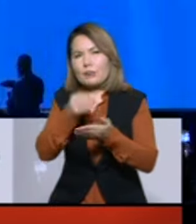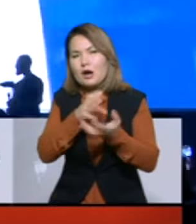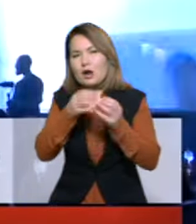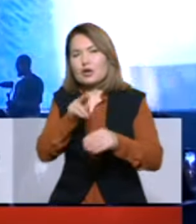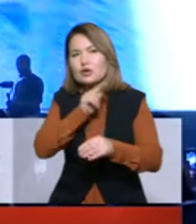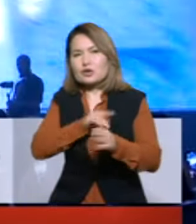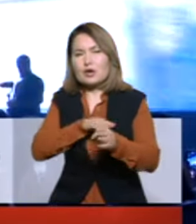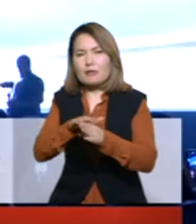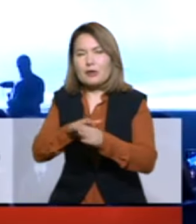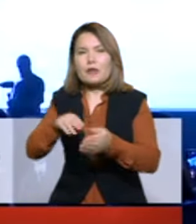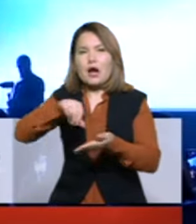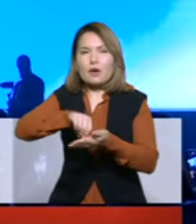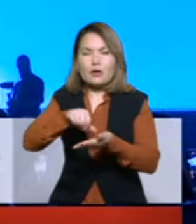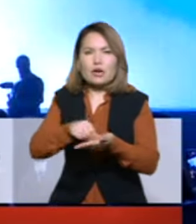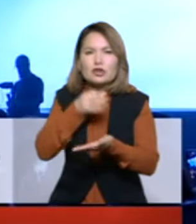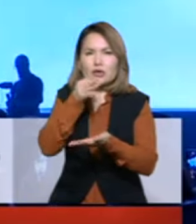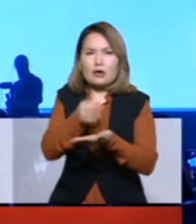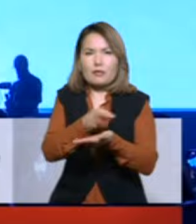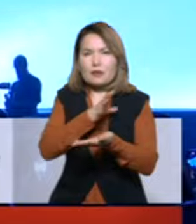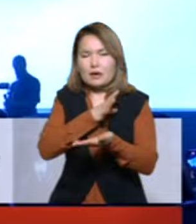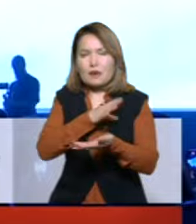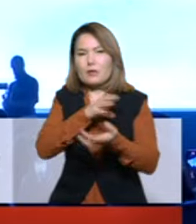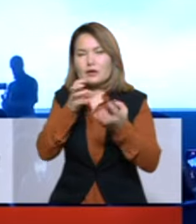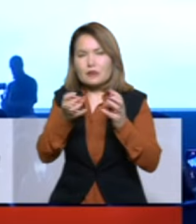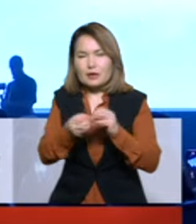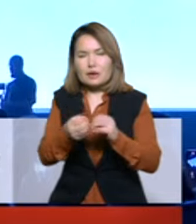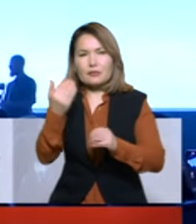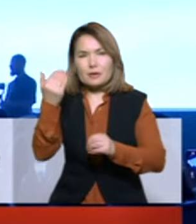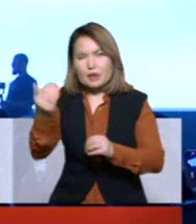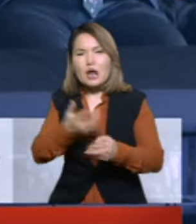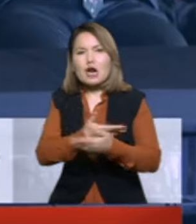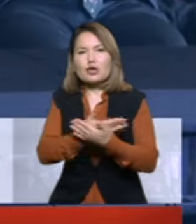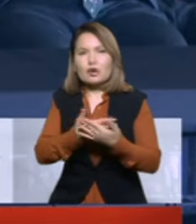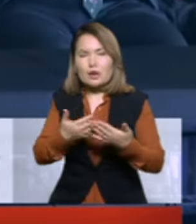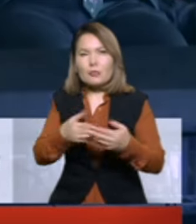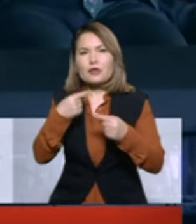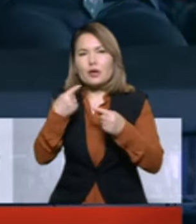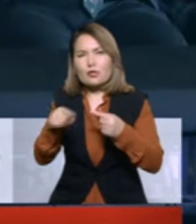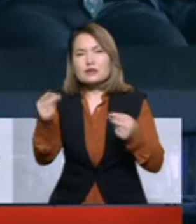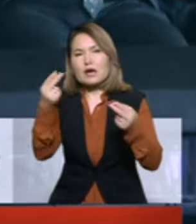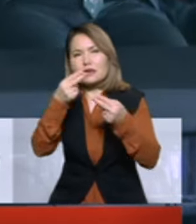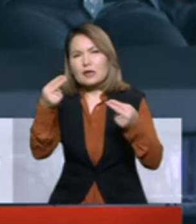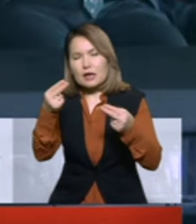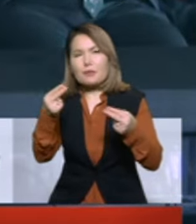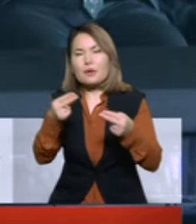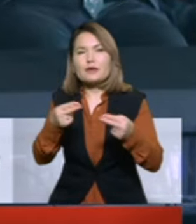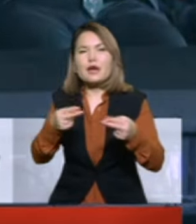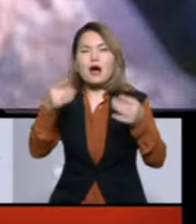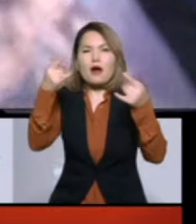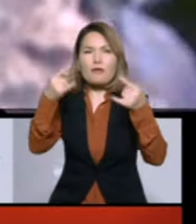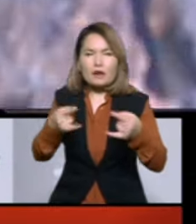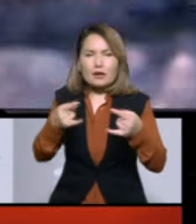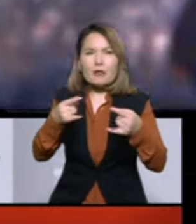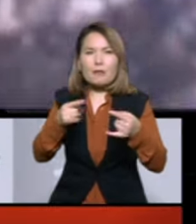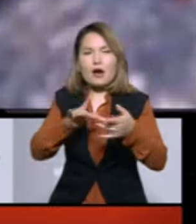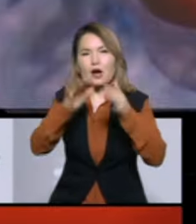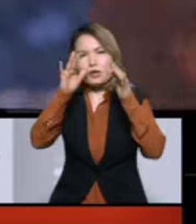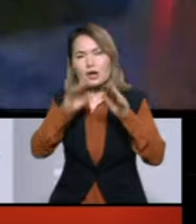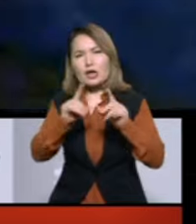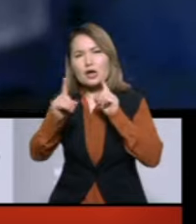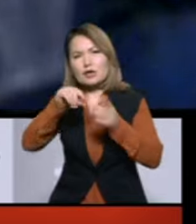төңірегінде қатысушылар жауап алуда. Және де түрлі өзге де тақырыптар жөнінде панельдік сессия өтіп жатыр.